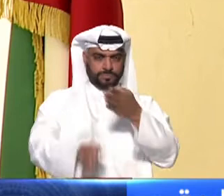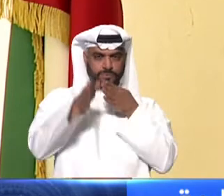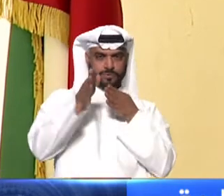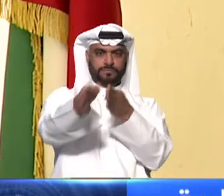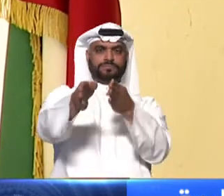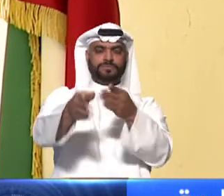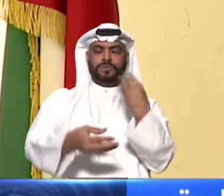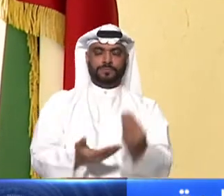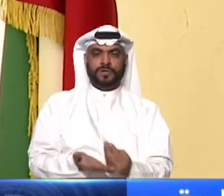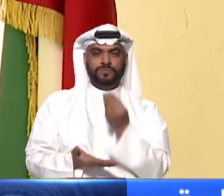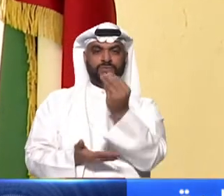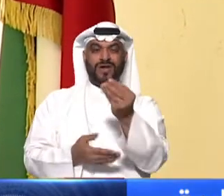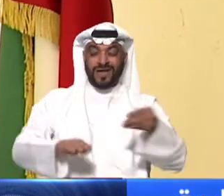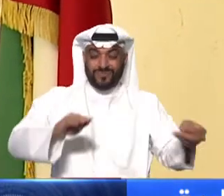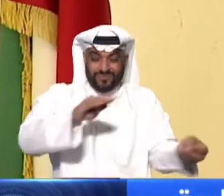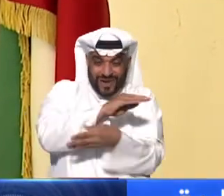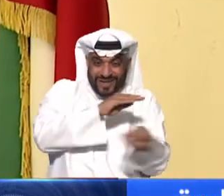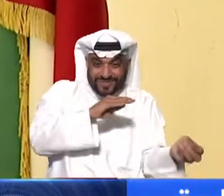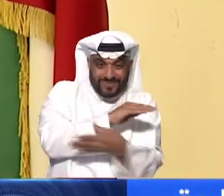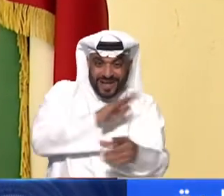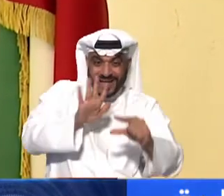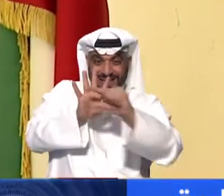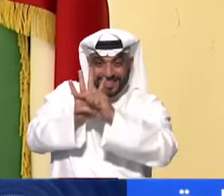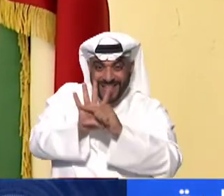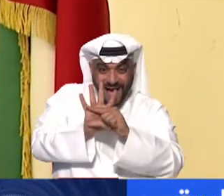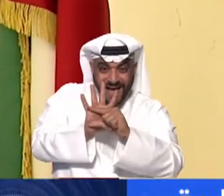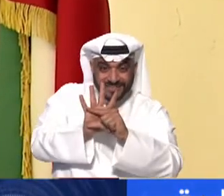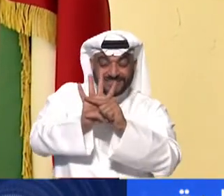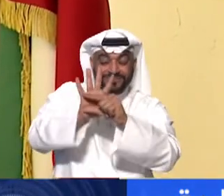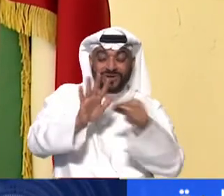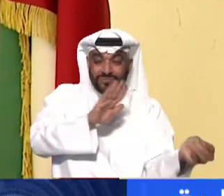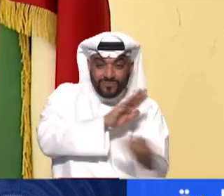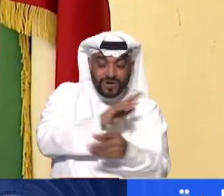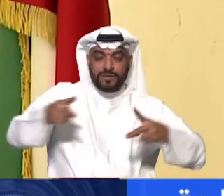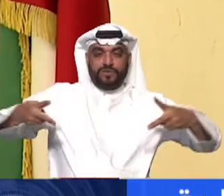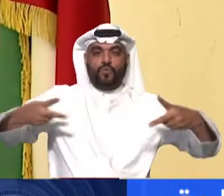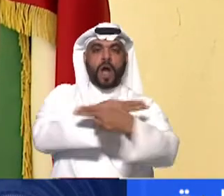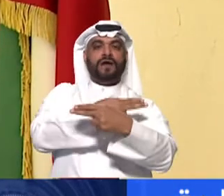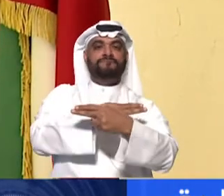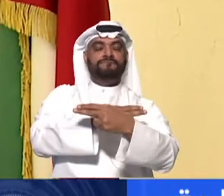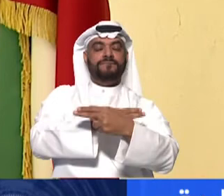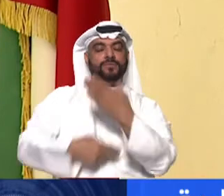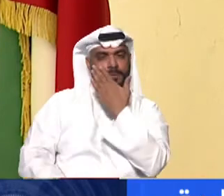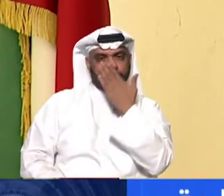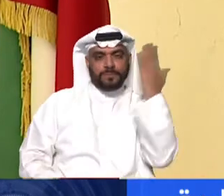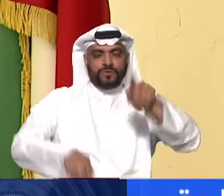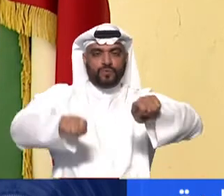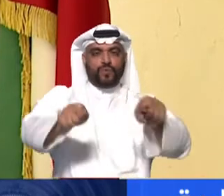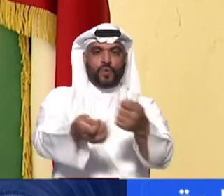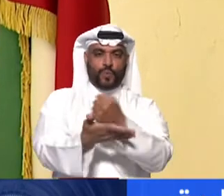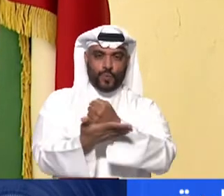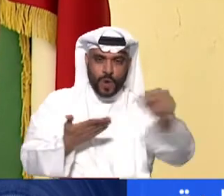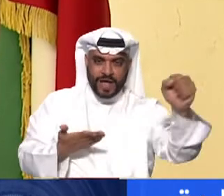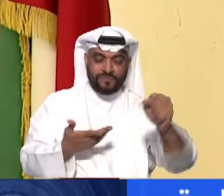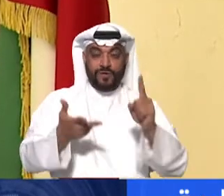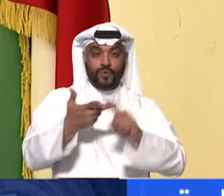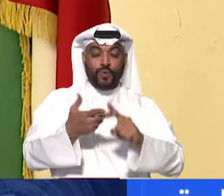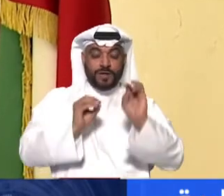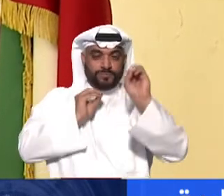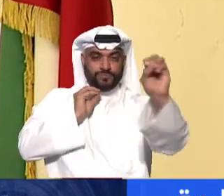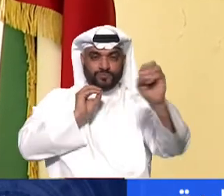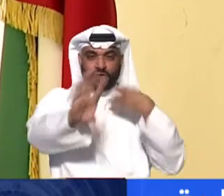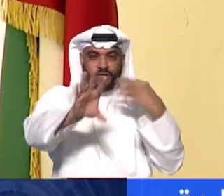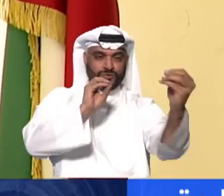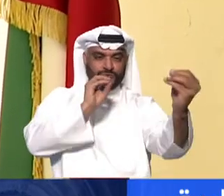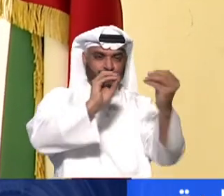مصادر تمويل ما يسمى بتنظيم داعش وقدرته على القيام بأعمال إرهابية، وتبادل المعلومات